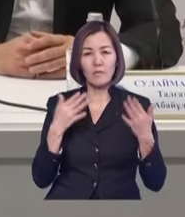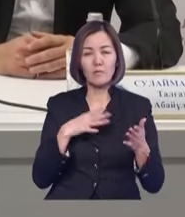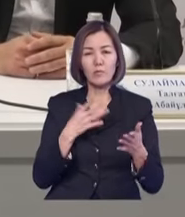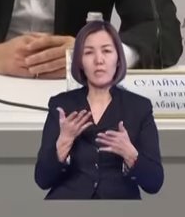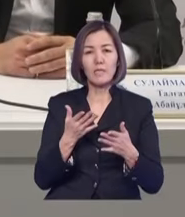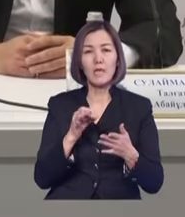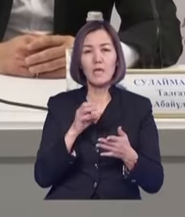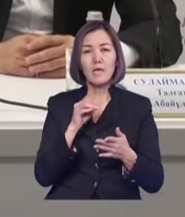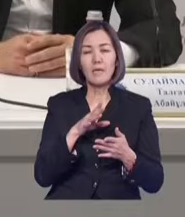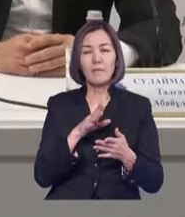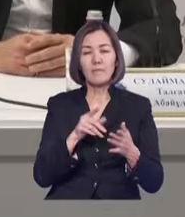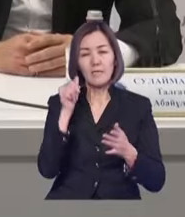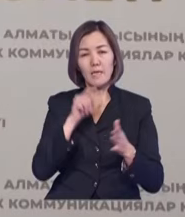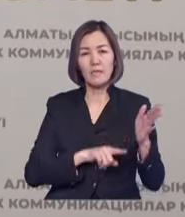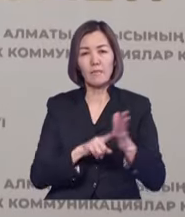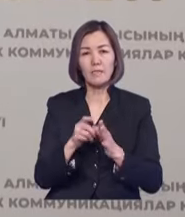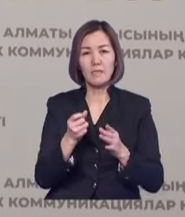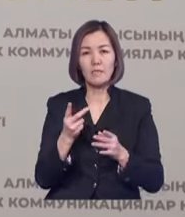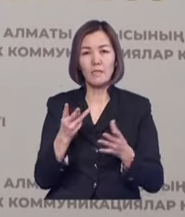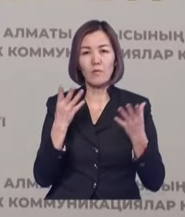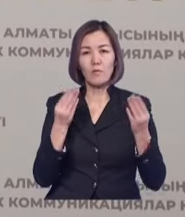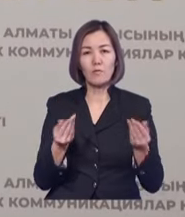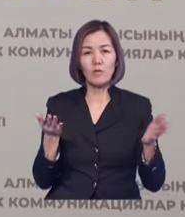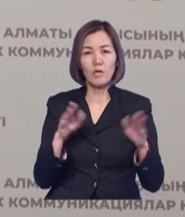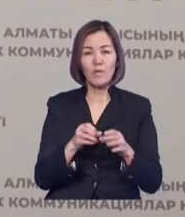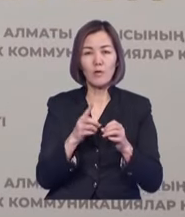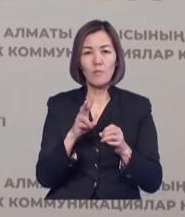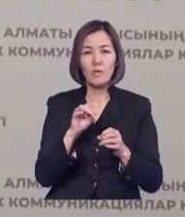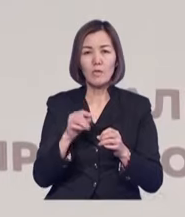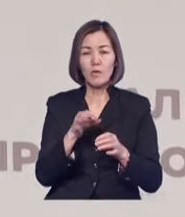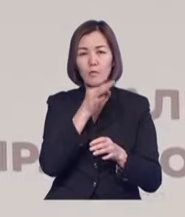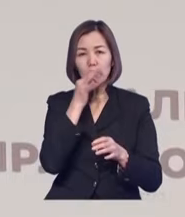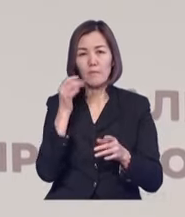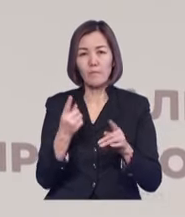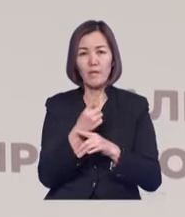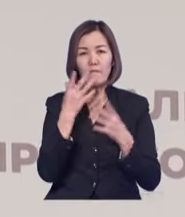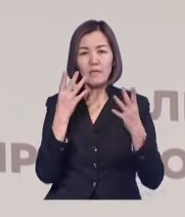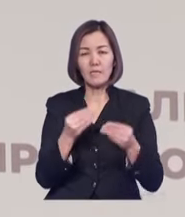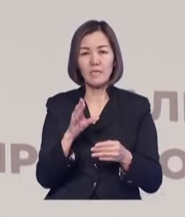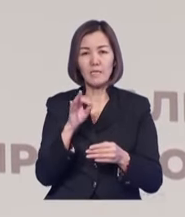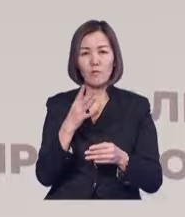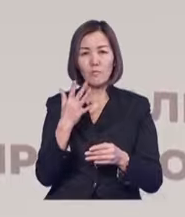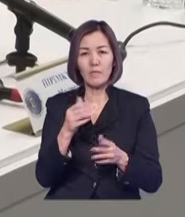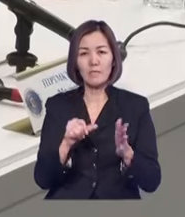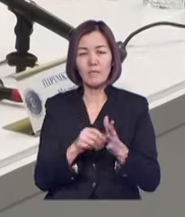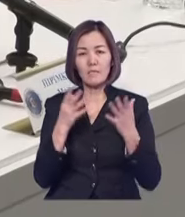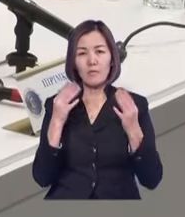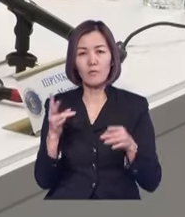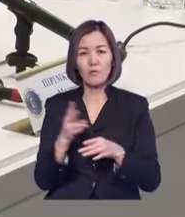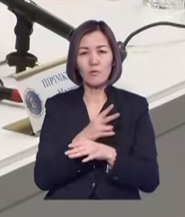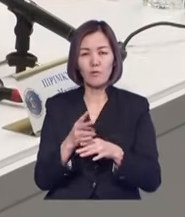Айта кетейік, Рамазан айының басталуына санаулы күндер қалды. 11 наурыз ауыз бектер алғашқы күн. Сәуір айының 5-нен 6-сына қараған